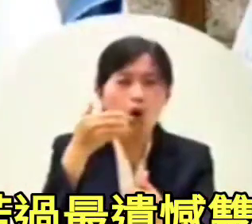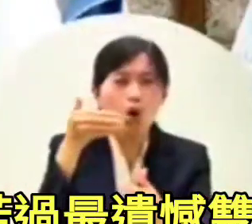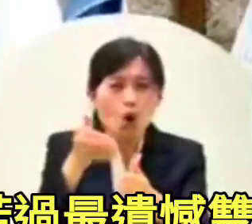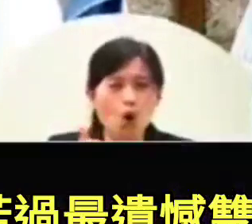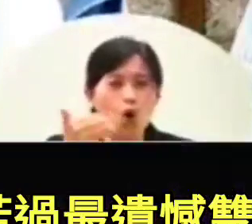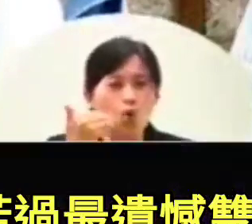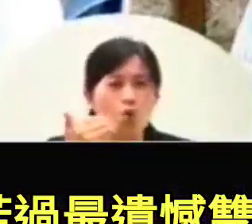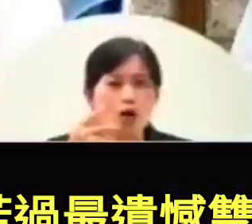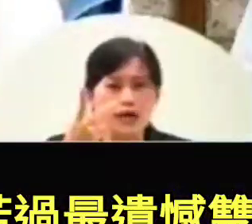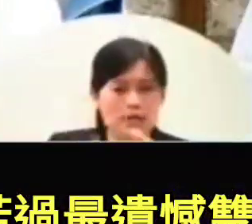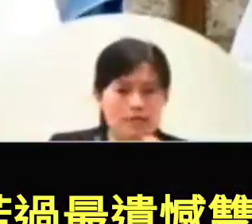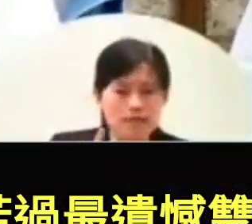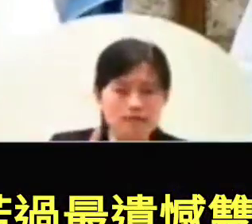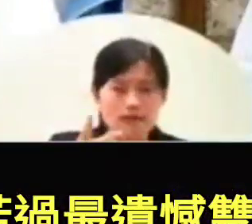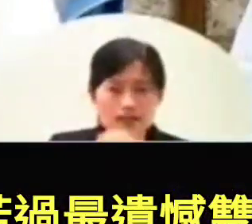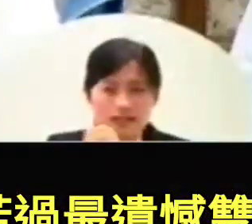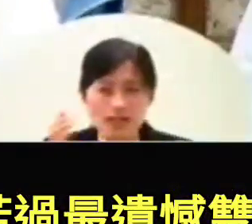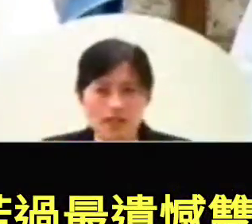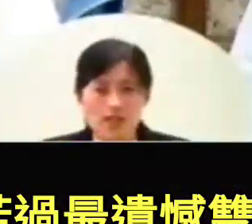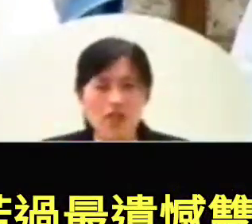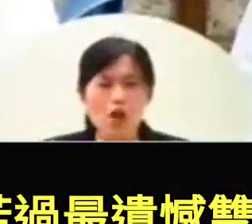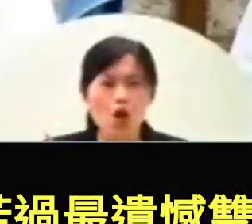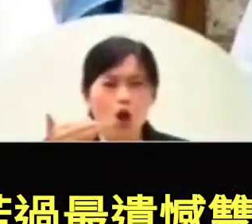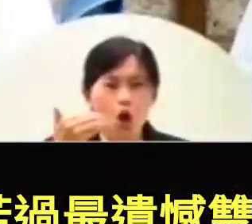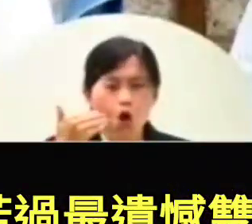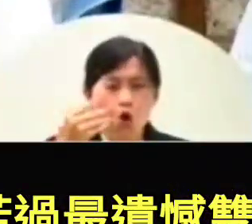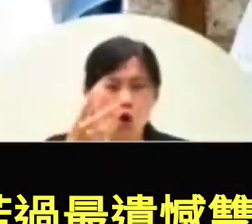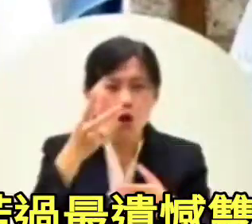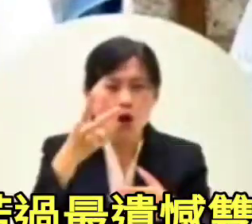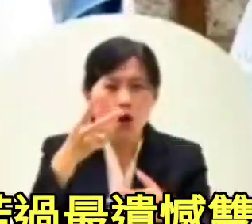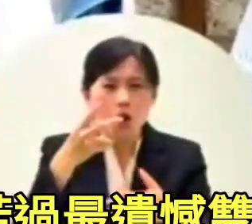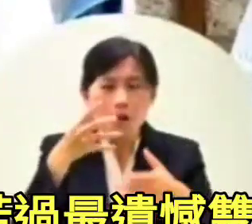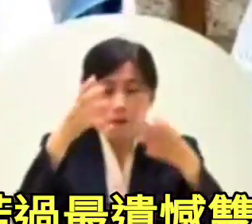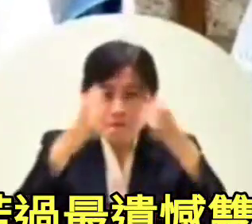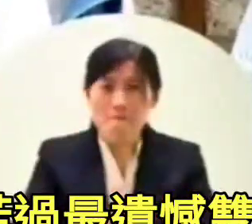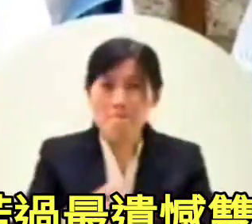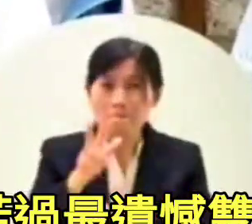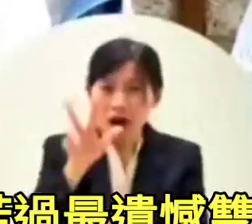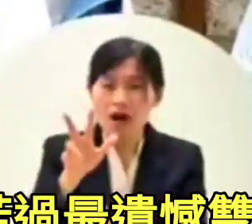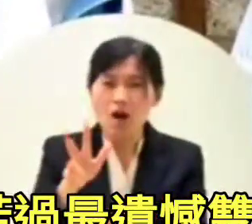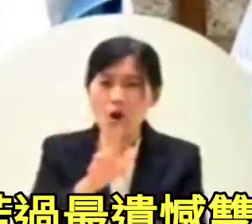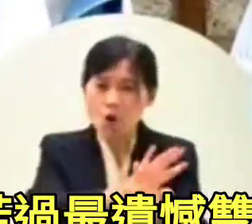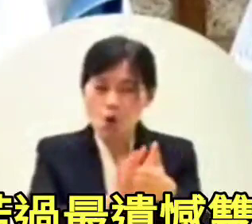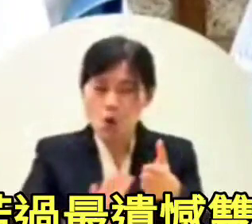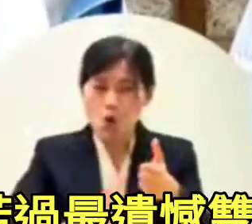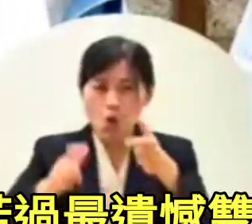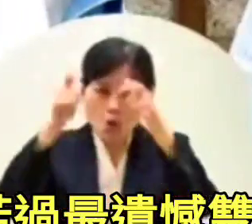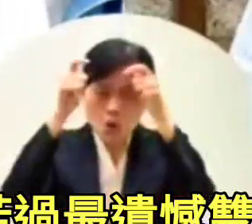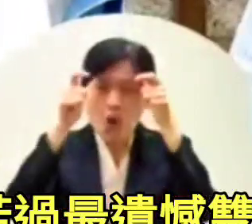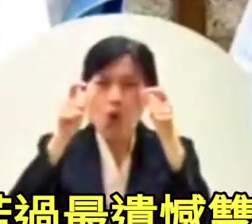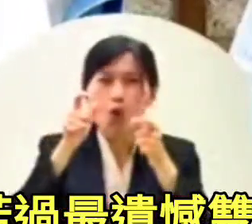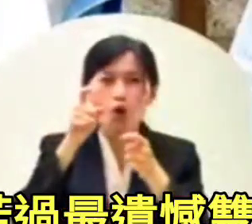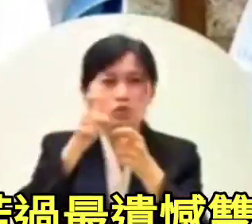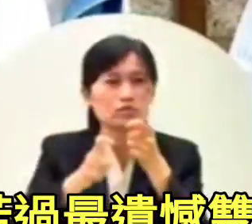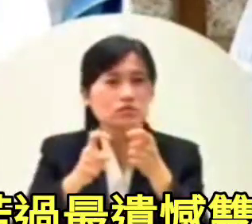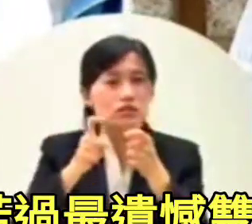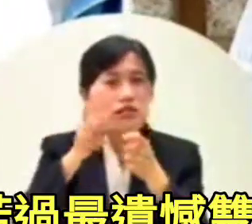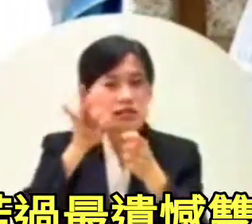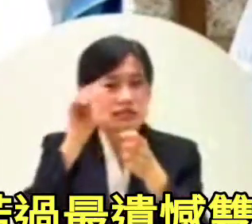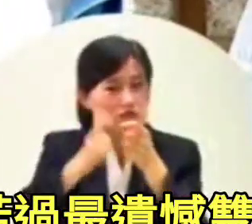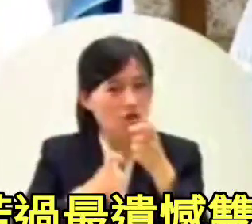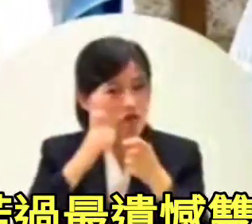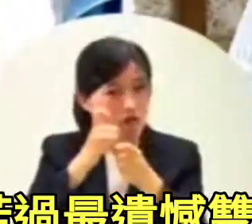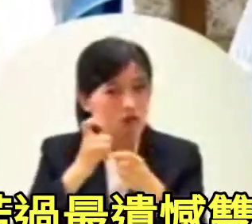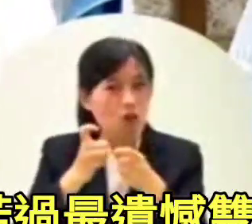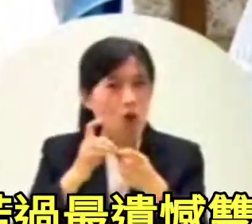内推动全高雄市实施中英文双语教育，会影响高雄未来几十年甚至上百年的发展。第